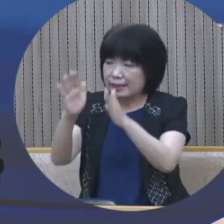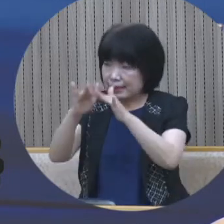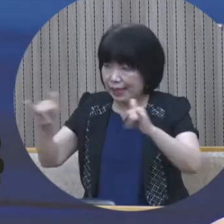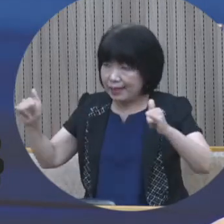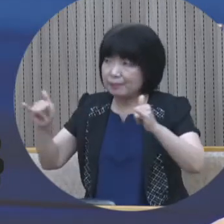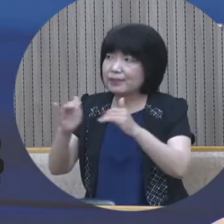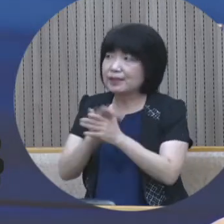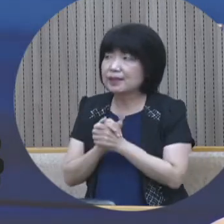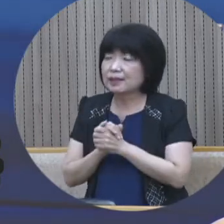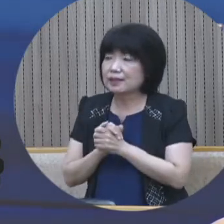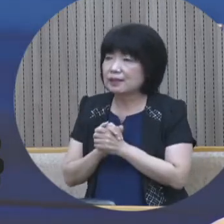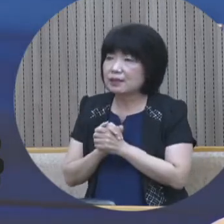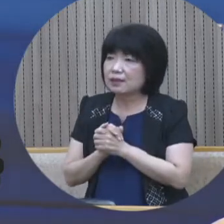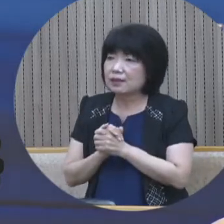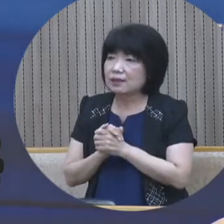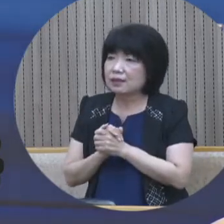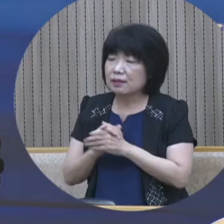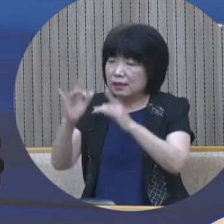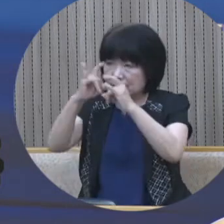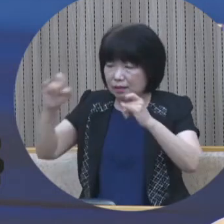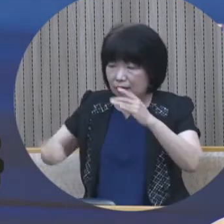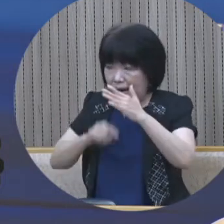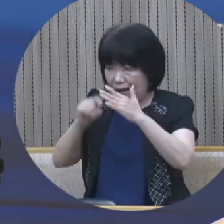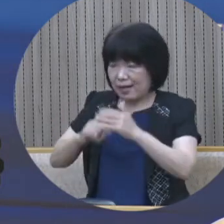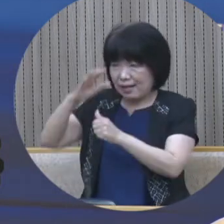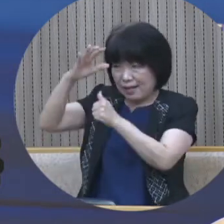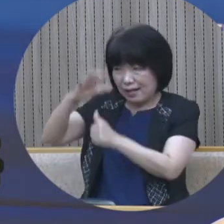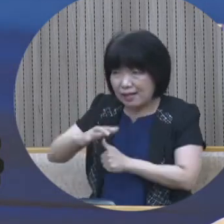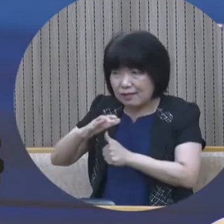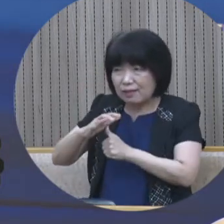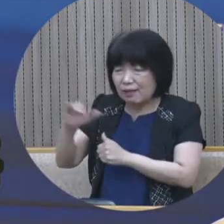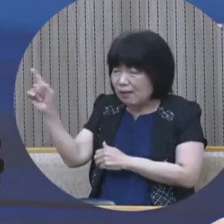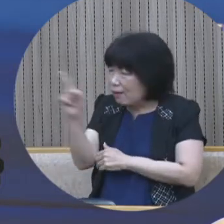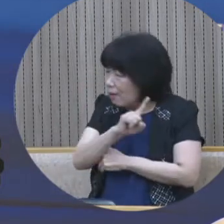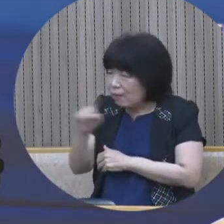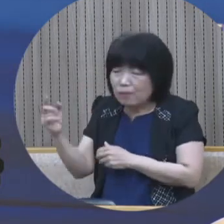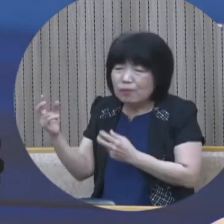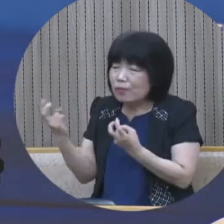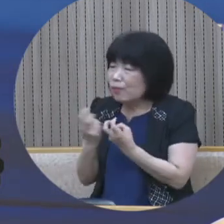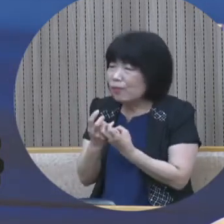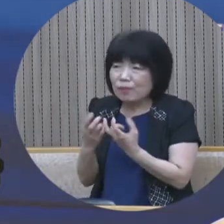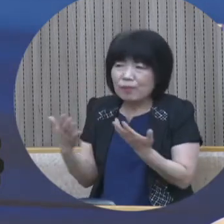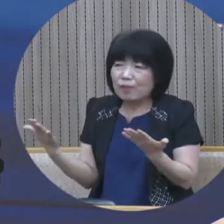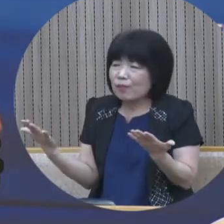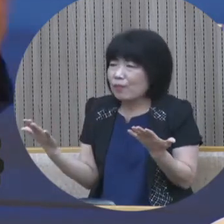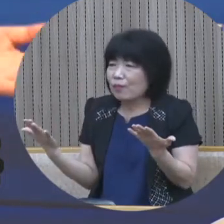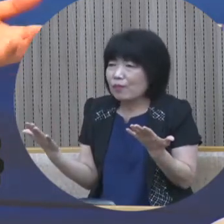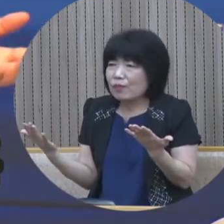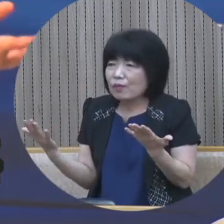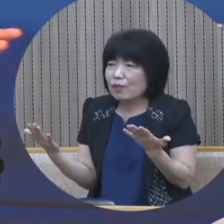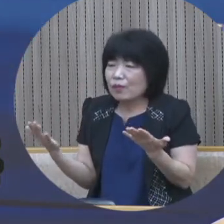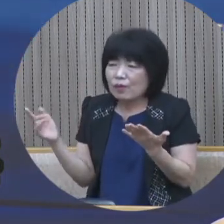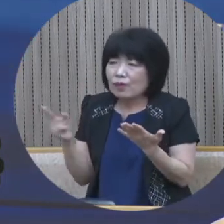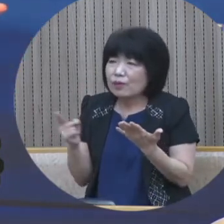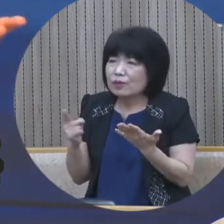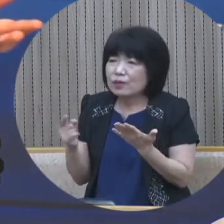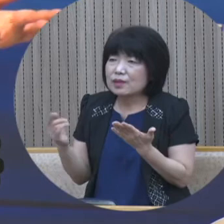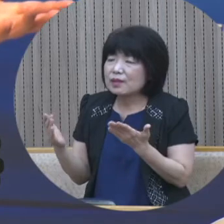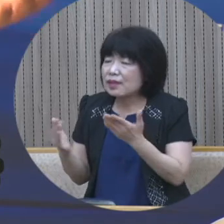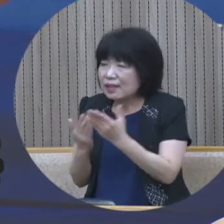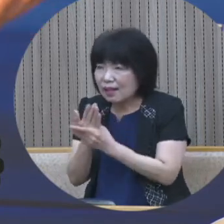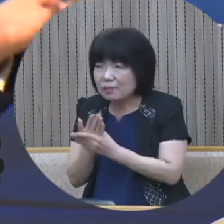사람들을 성 안에 갇혀서 아무것도 할 수 없었어요. 그리고 무슨 일이